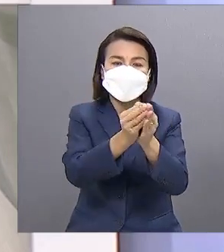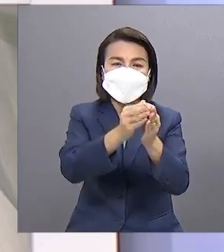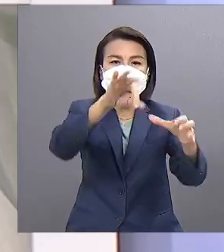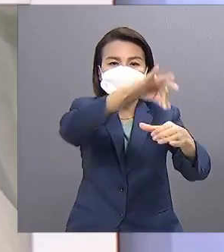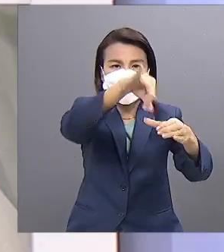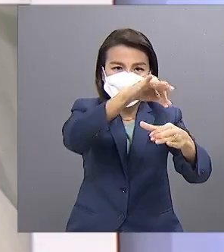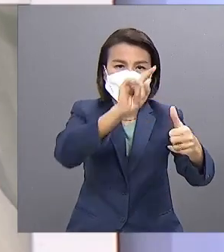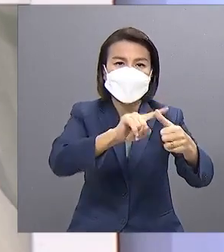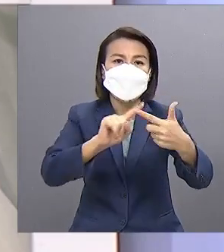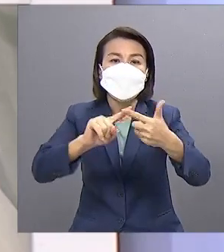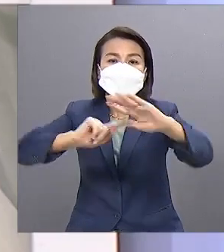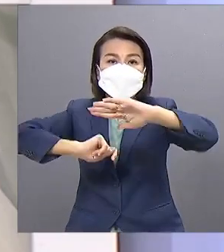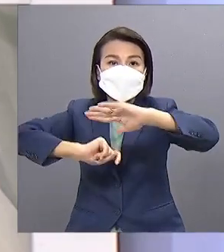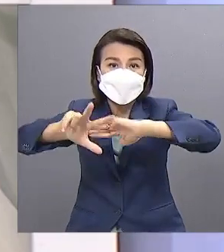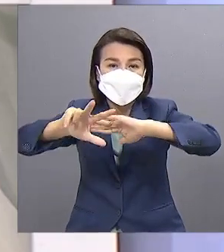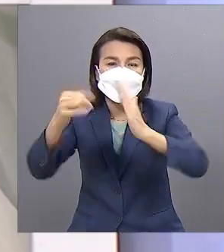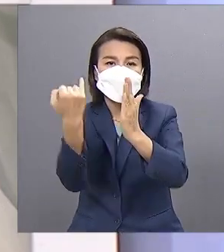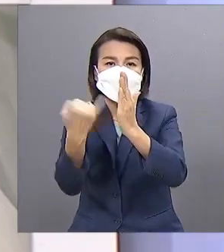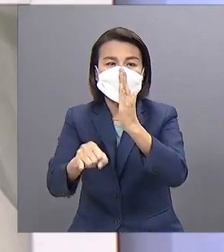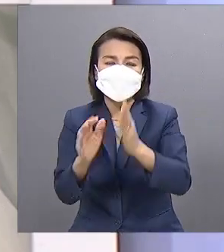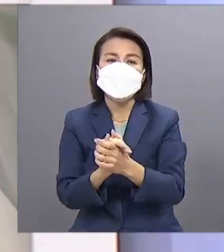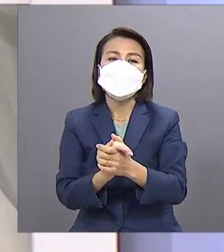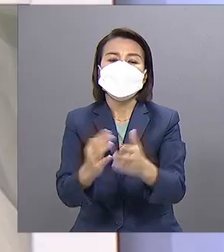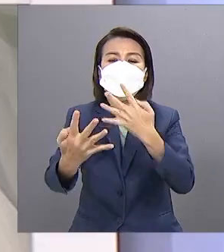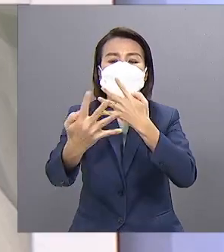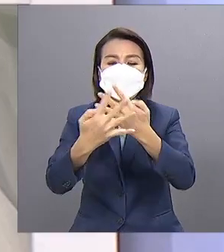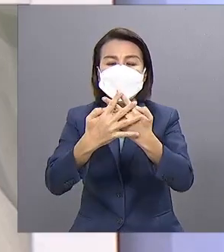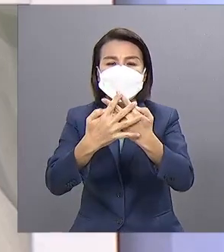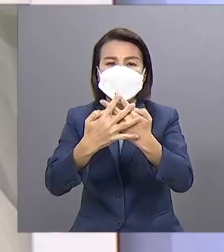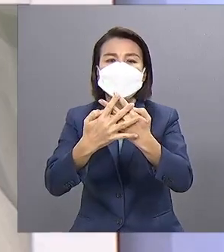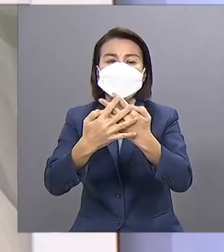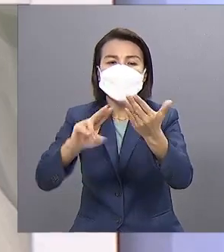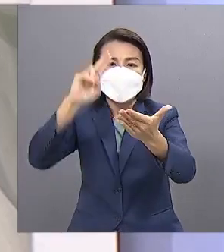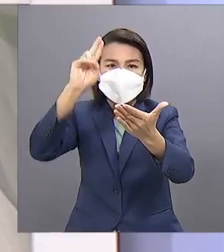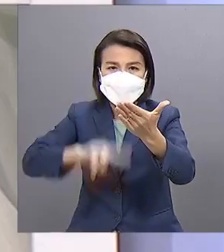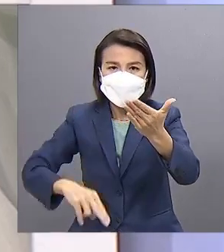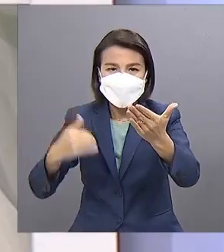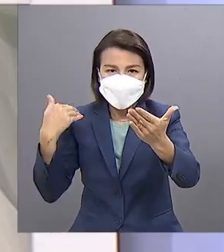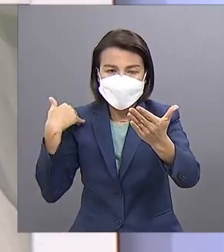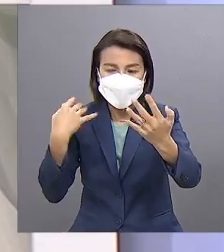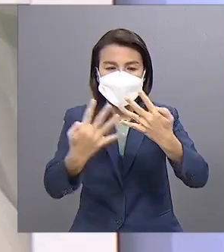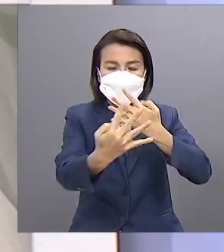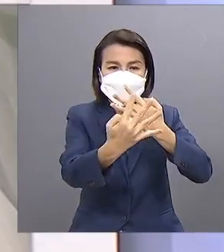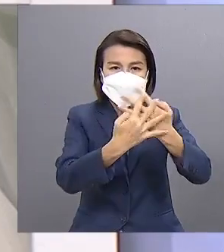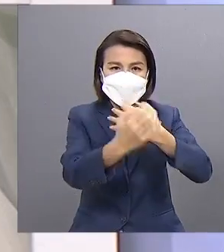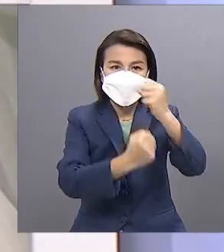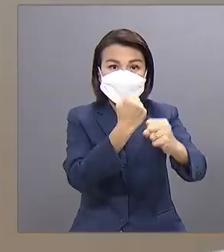โดยโทษนั้นมีทั้งจำทั้งปรับนะครับบางข้อหานั้นอาจจะถูกจำคุกไม่เกิน5ปีปรับไม่เกิน 100,000 บาทเลยครับ